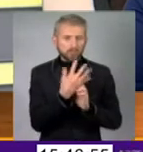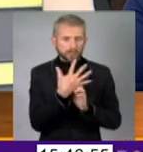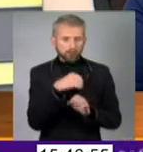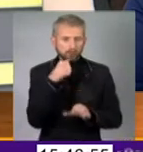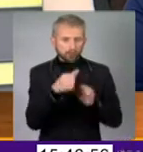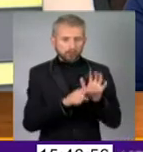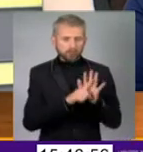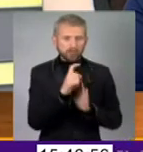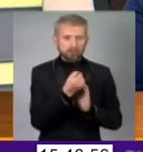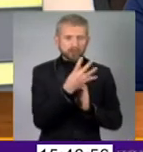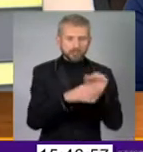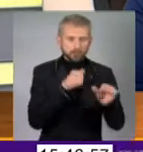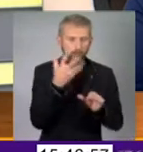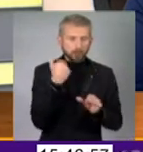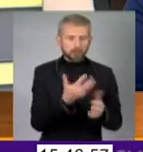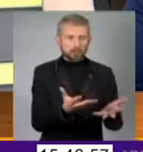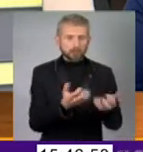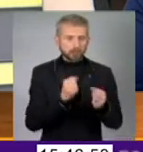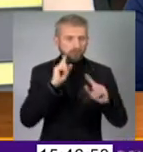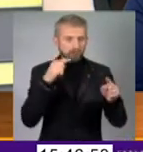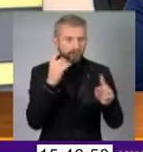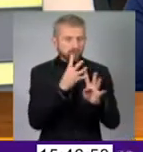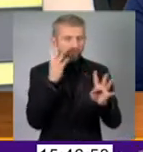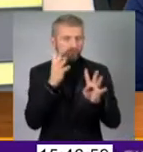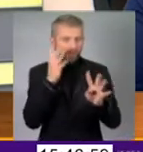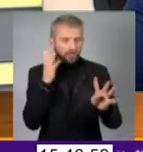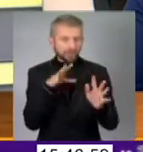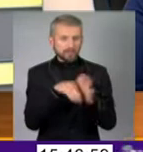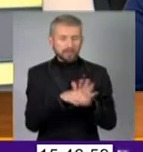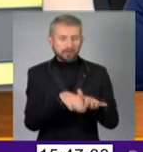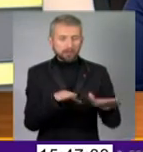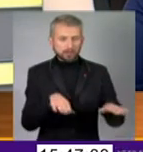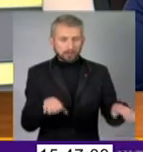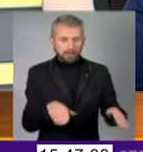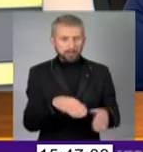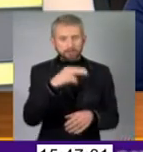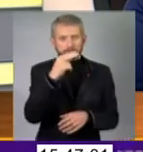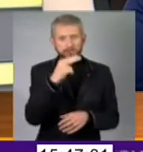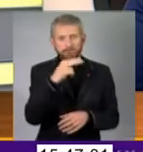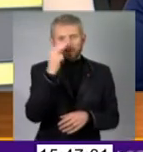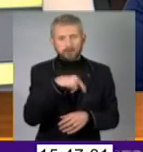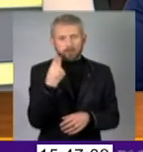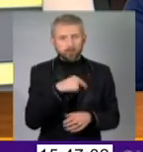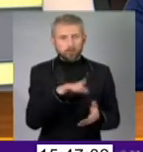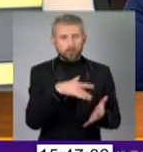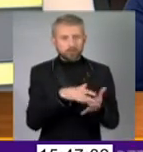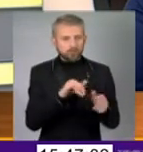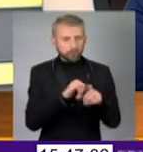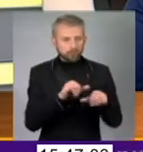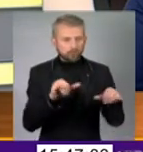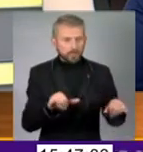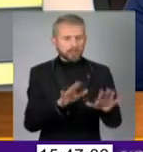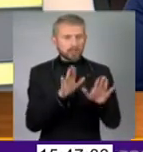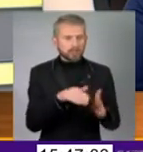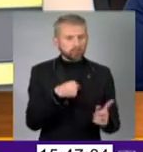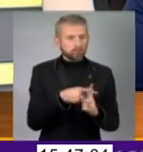починаючи з 14-го року, коли ми отримали шалені черги в дитячих садках. Слава Богу, місто розвивається і тільки